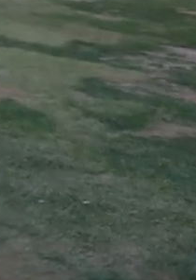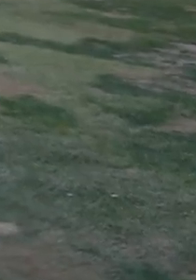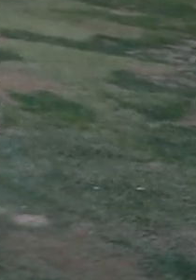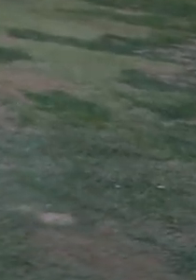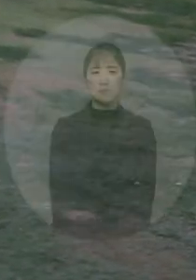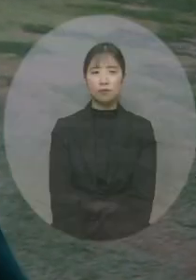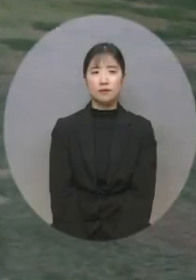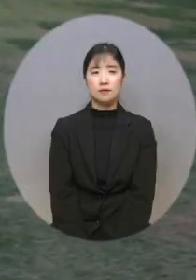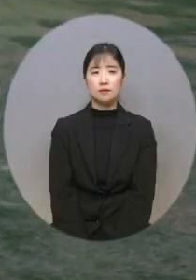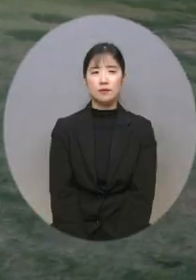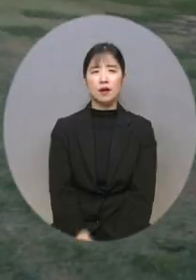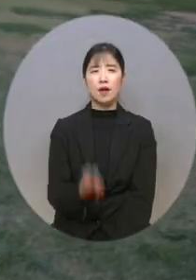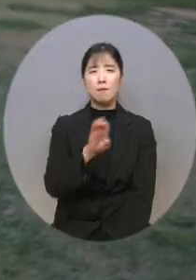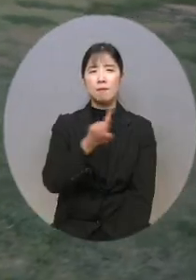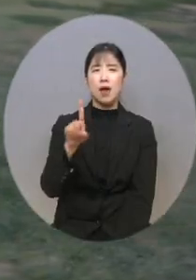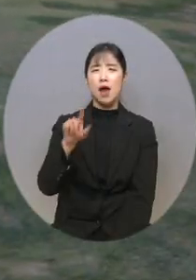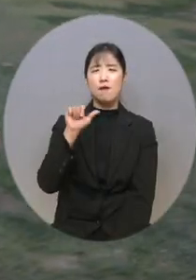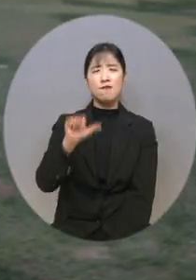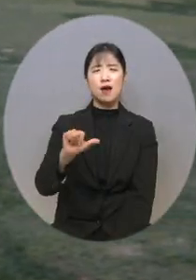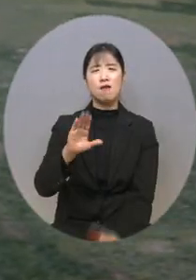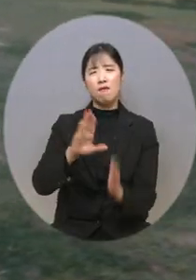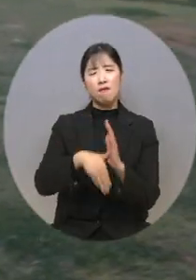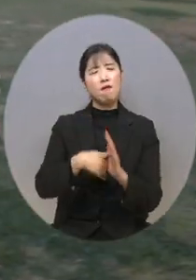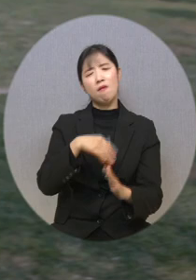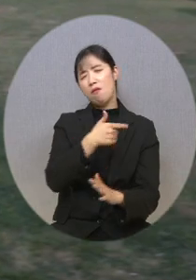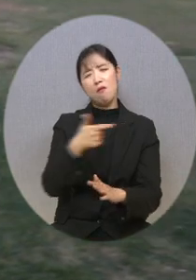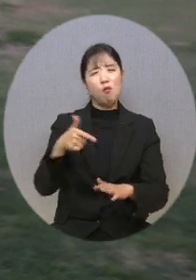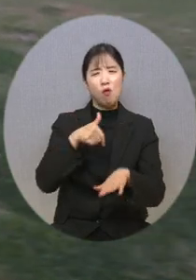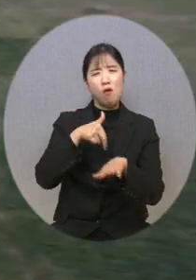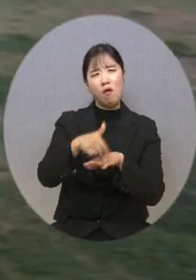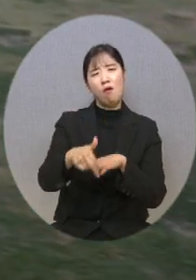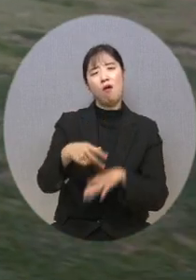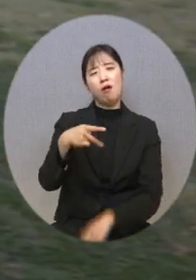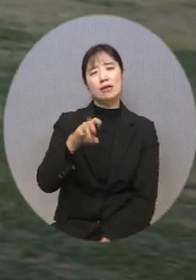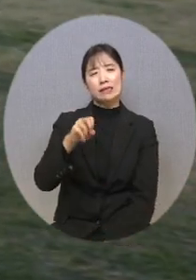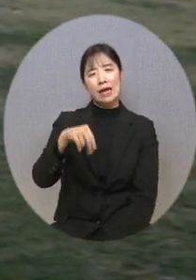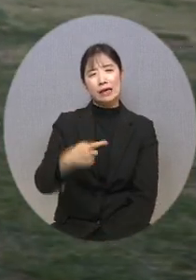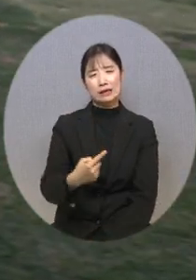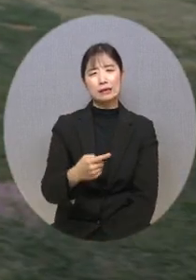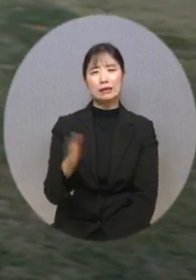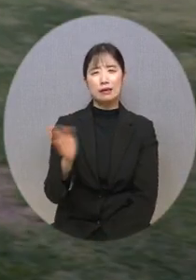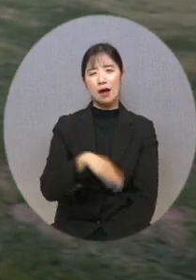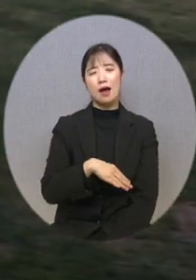제가 팟5에서 너무 걸었나봐요. 생크나더니